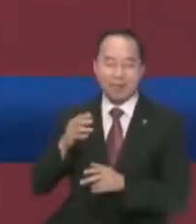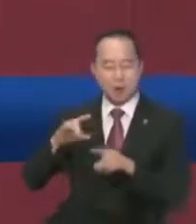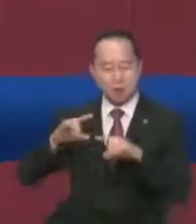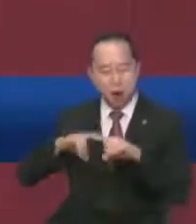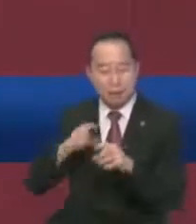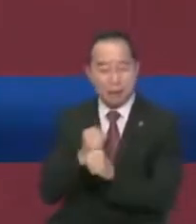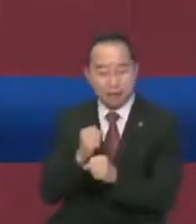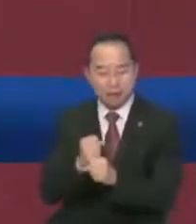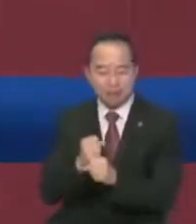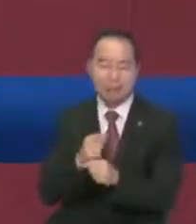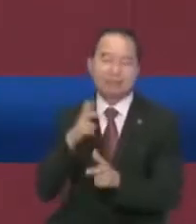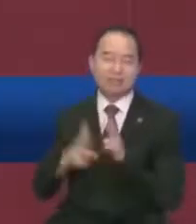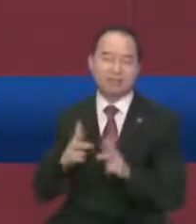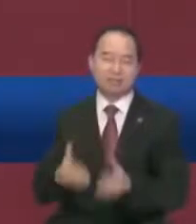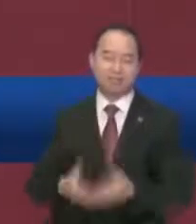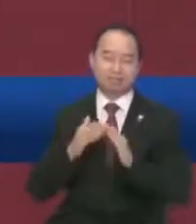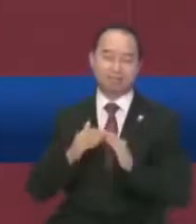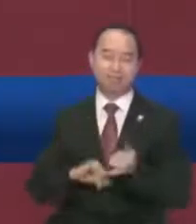구축하겠습니다.